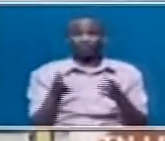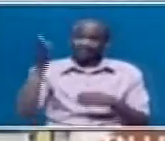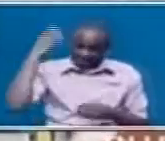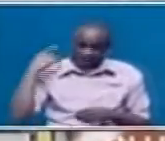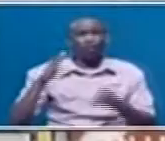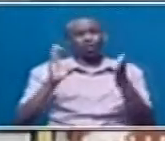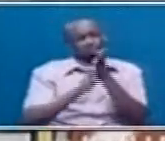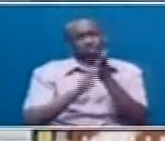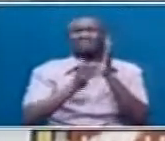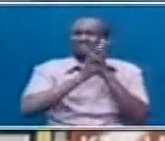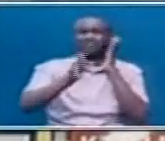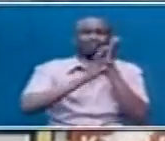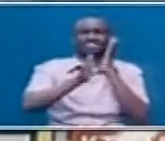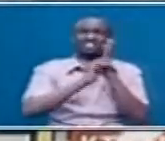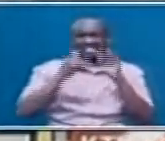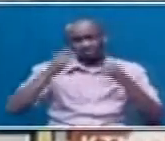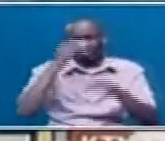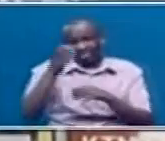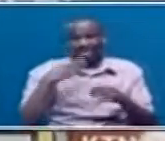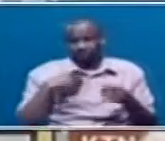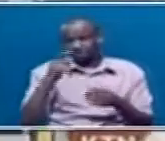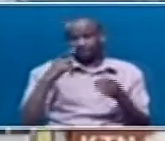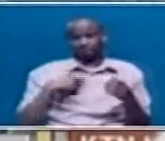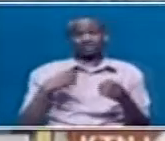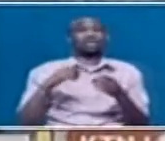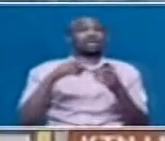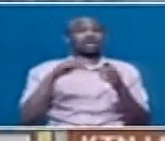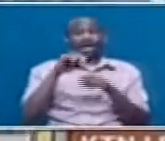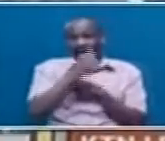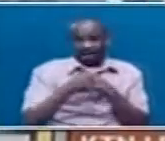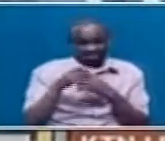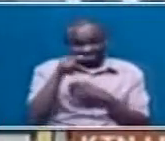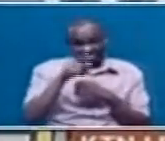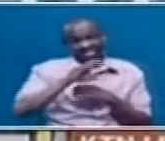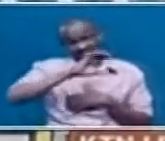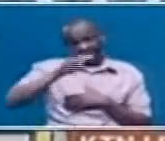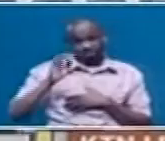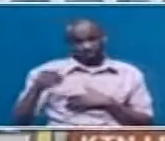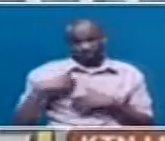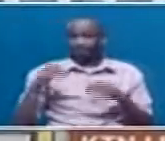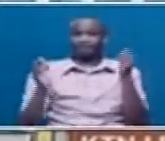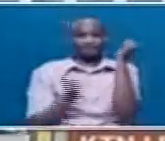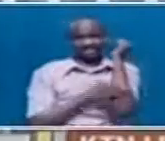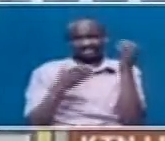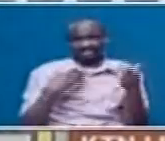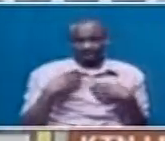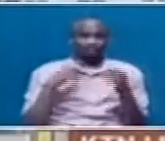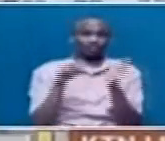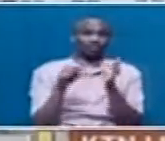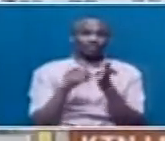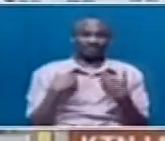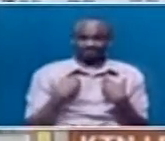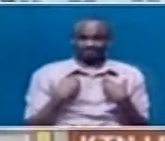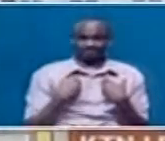awali za Mombasa kuitwa mji wa raha zimegeuka kuwa mji wa dhiki. Lamu na Watamu zinazoitwa Tamu sasa ni chungu shubiri.